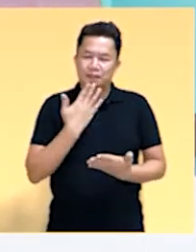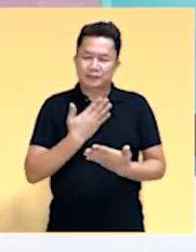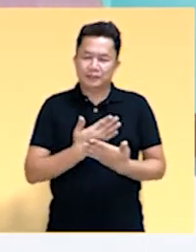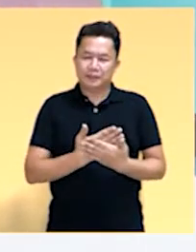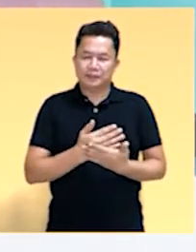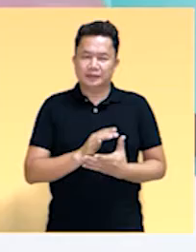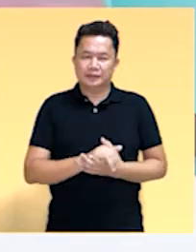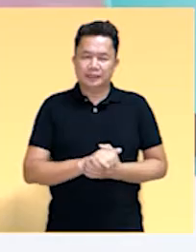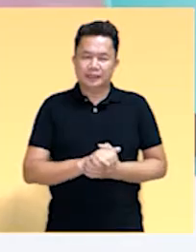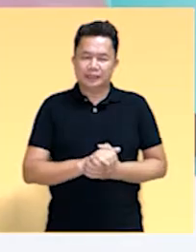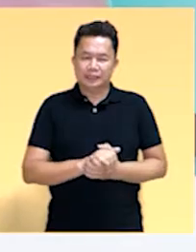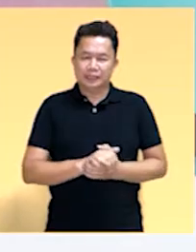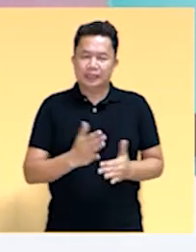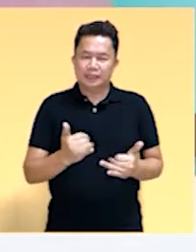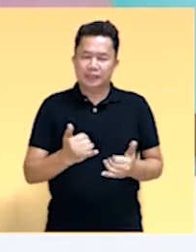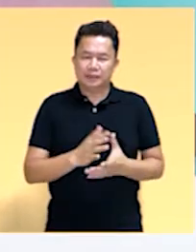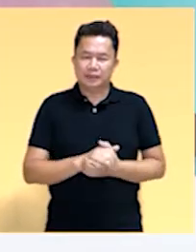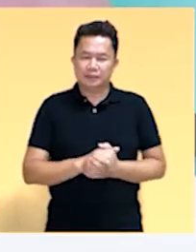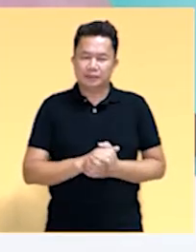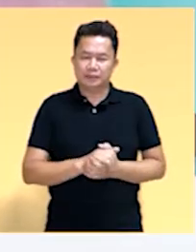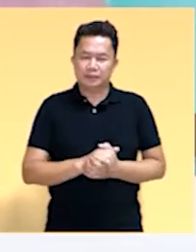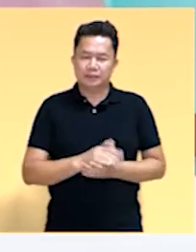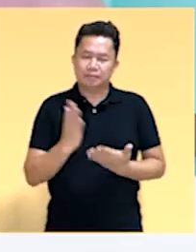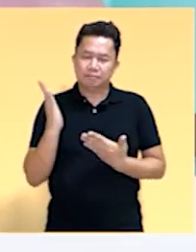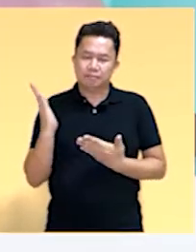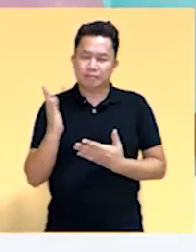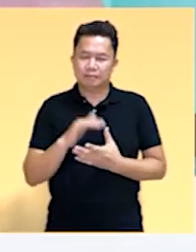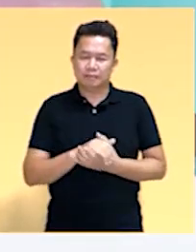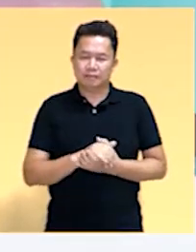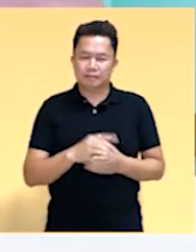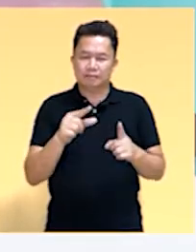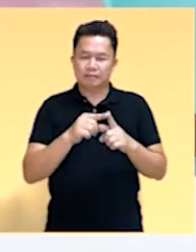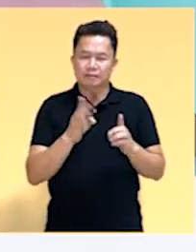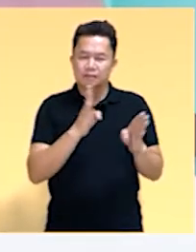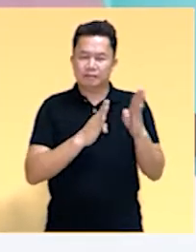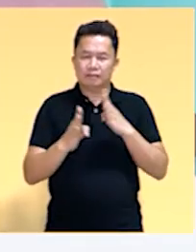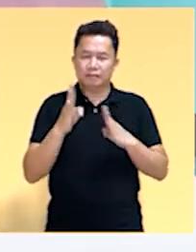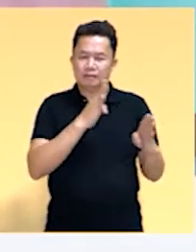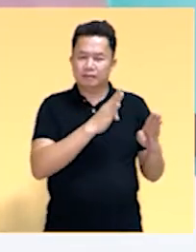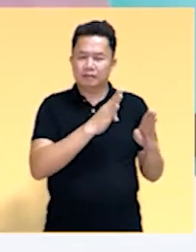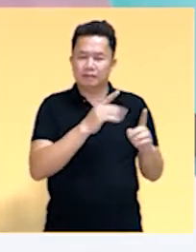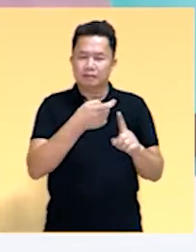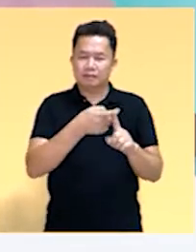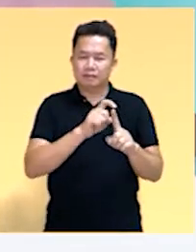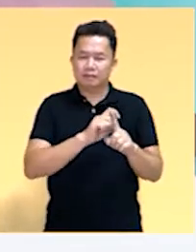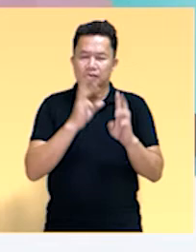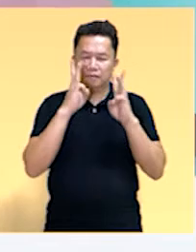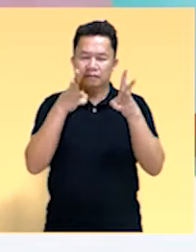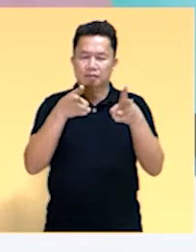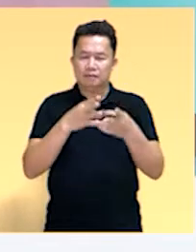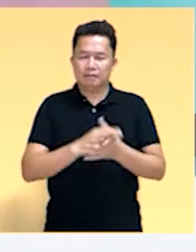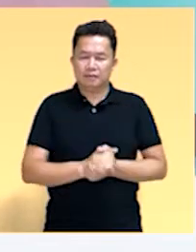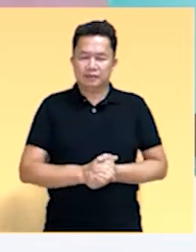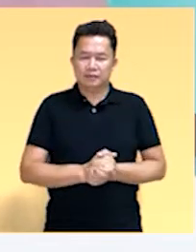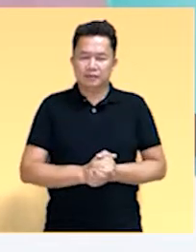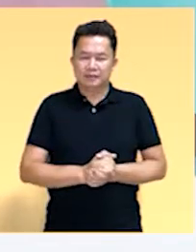Mainam kung ganon. Ngayon, narito na ang word problem mula sa inyong